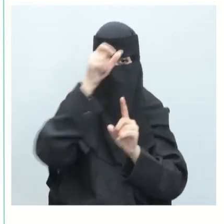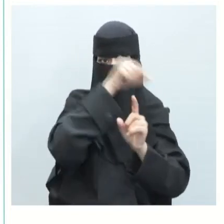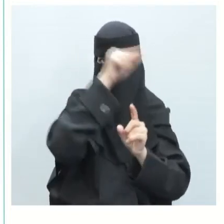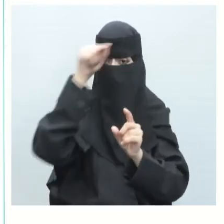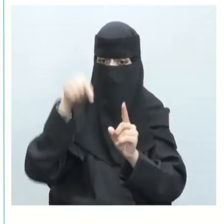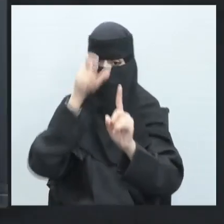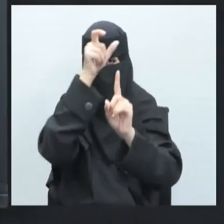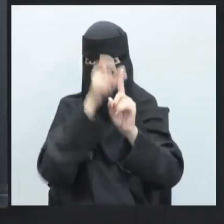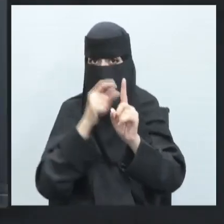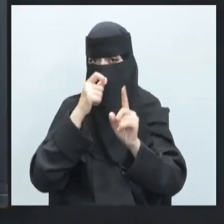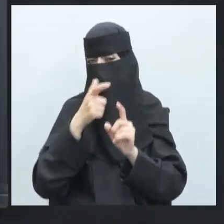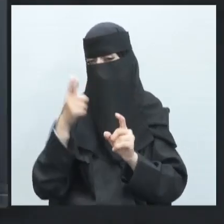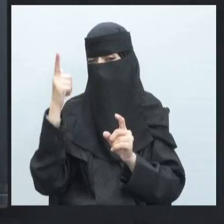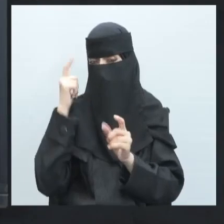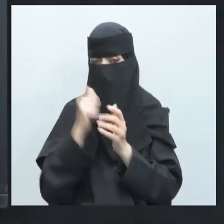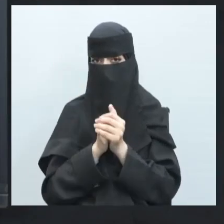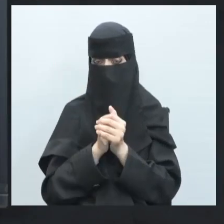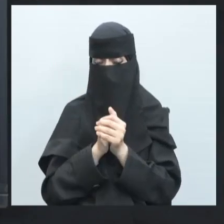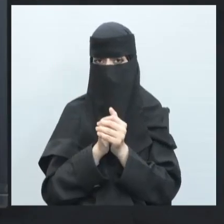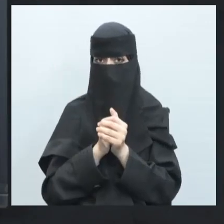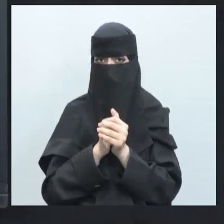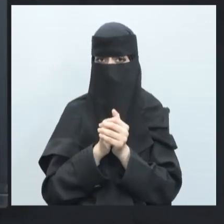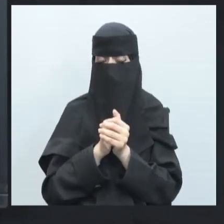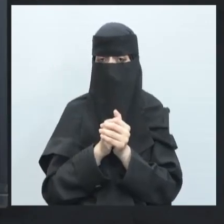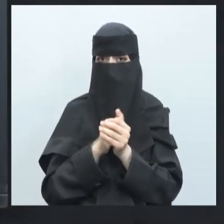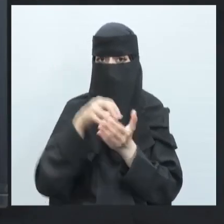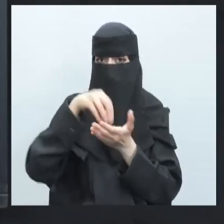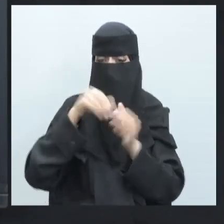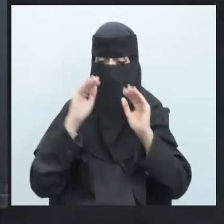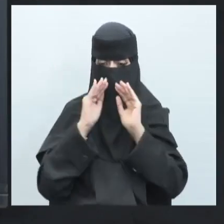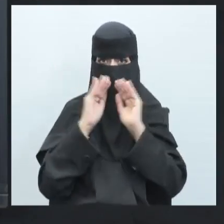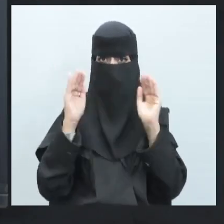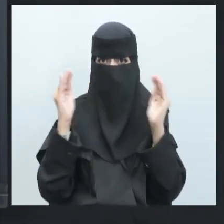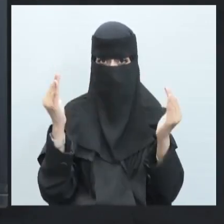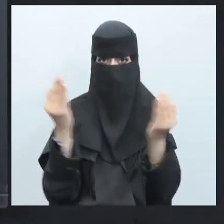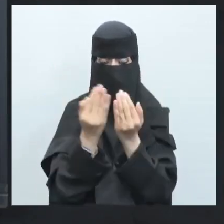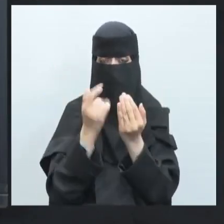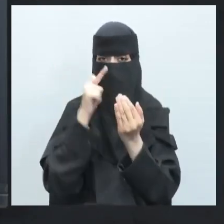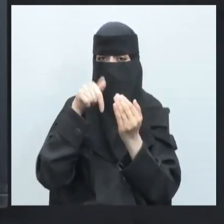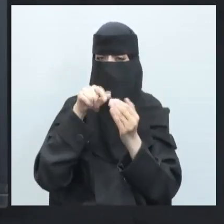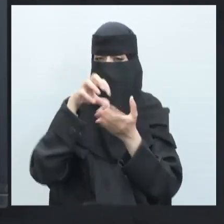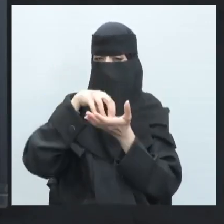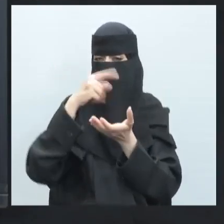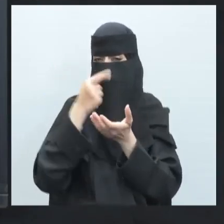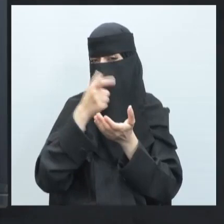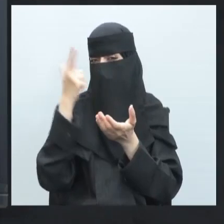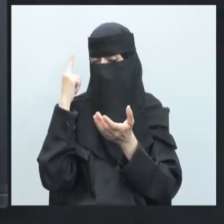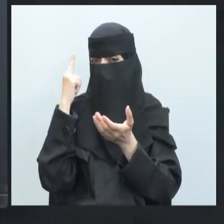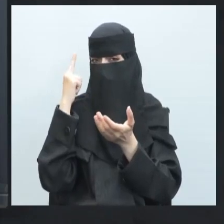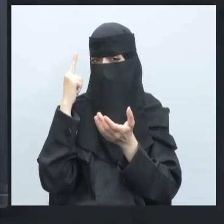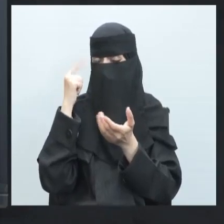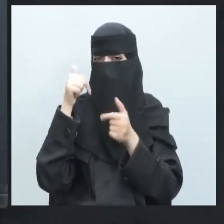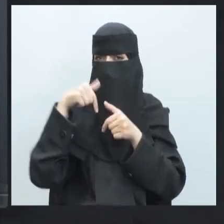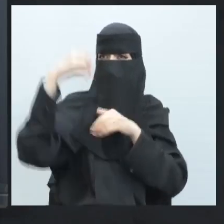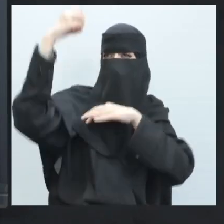من المكاتب القديمه مثلا مثلا قد تكون جدران باربعه جدران قد يكون